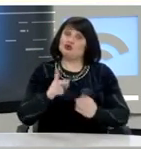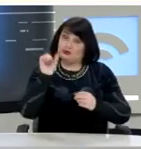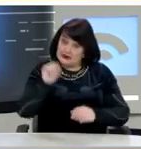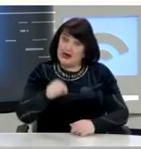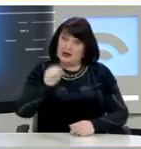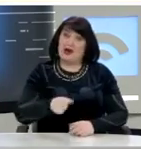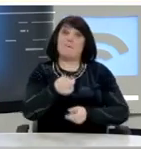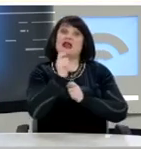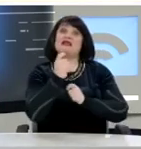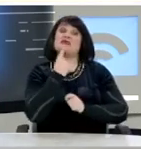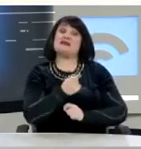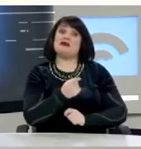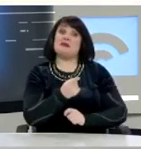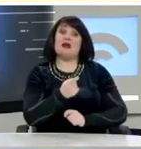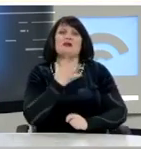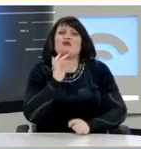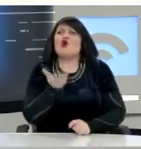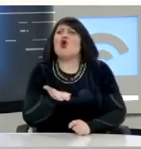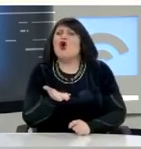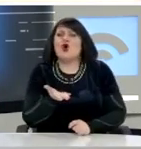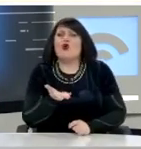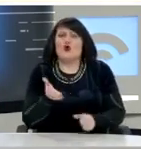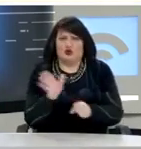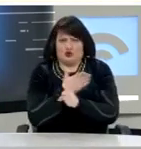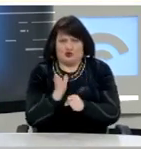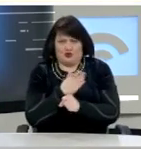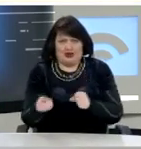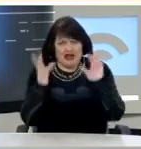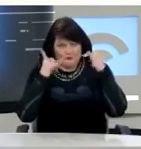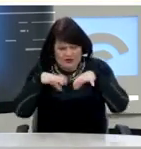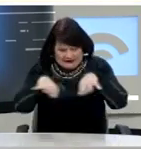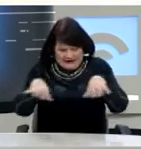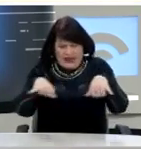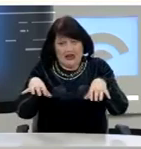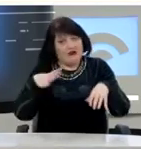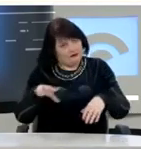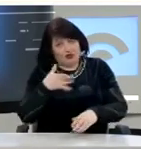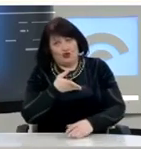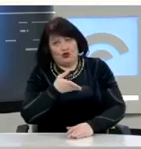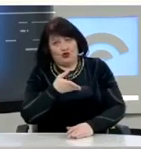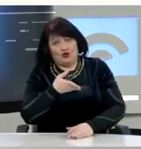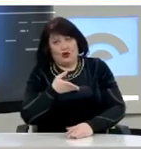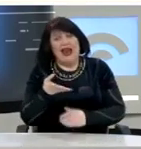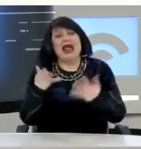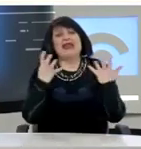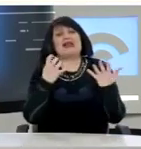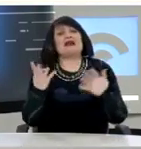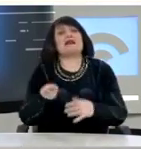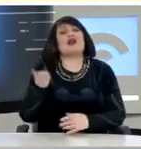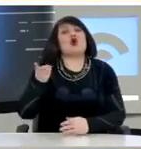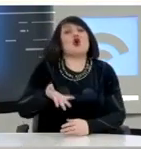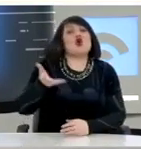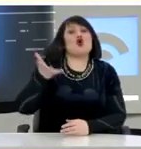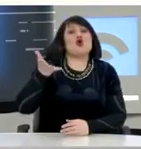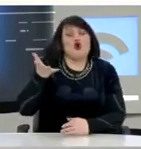με τις πρέσπες, το κάνει για να διχάσει και για να διαλύσει τη Νέα Δημοκρατία? Λέτε στα 93 του να πιπάσει να φύγει